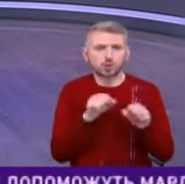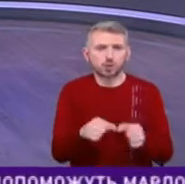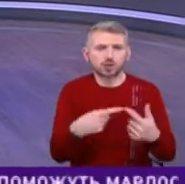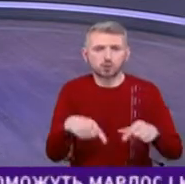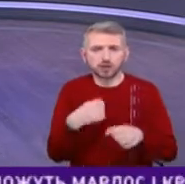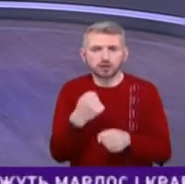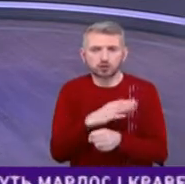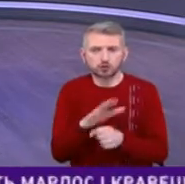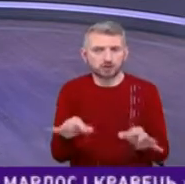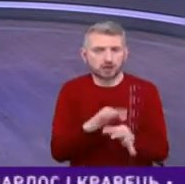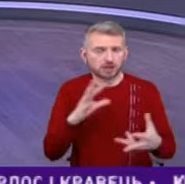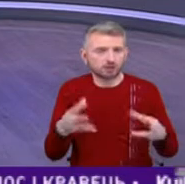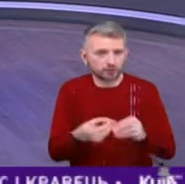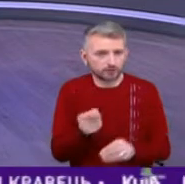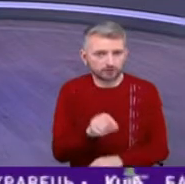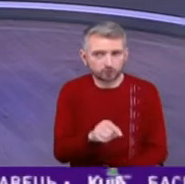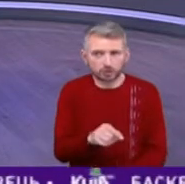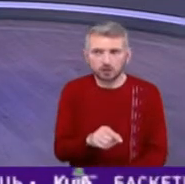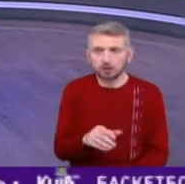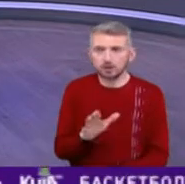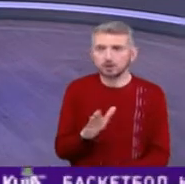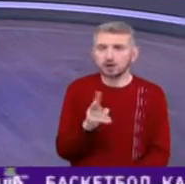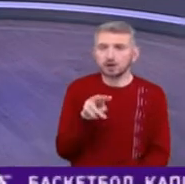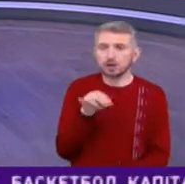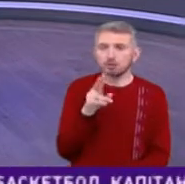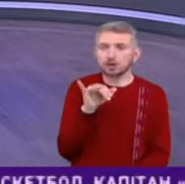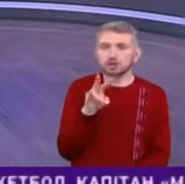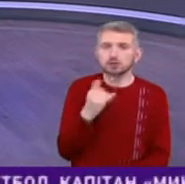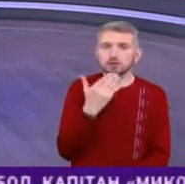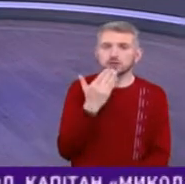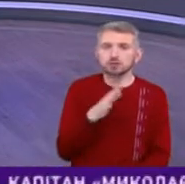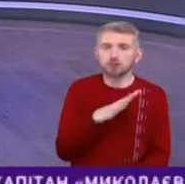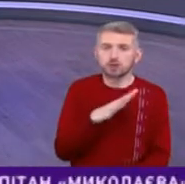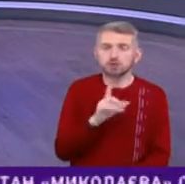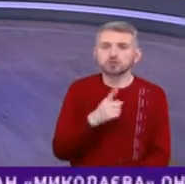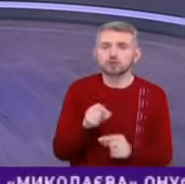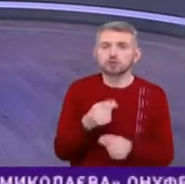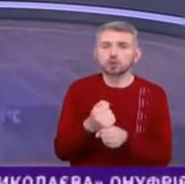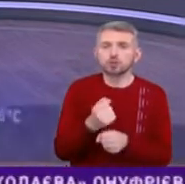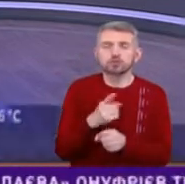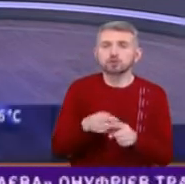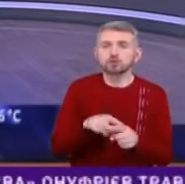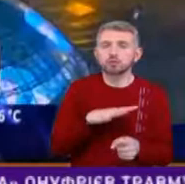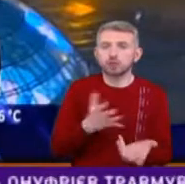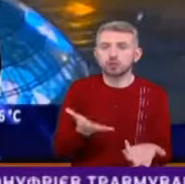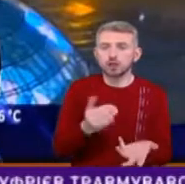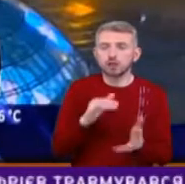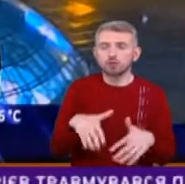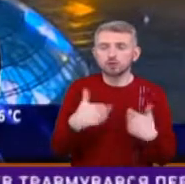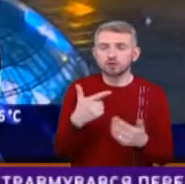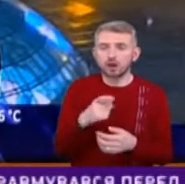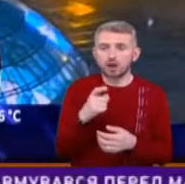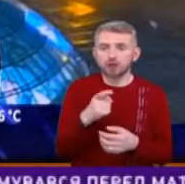зробили жодних висновків з цього. Ну, не дали Клімкін аналіз сьогодні запитав, типу, що це він там робив, що це було. І пропозиція газу,